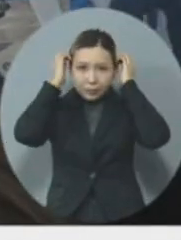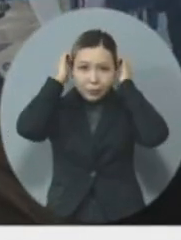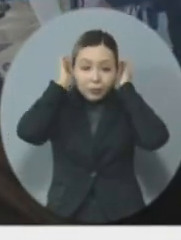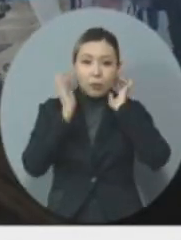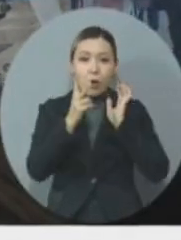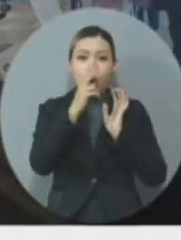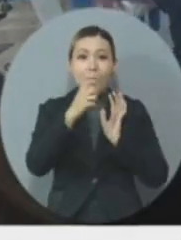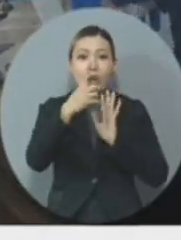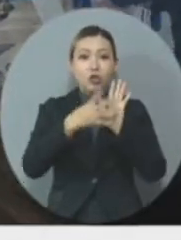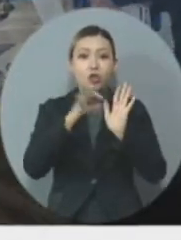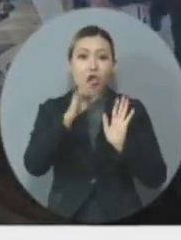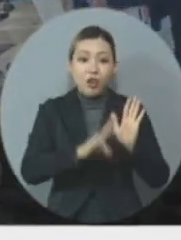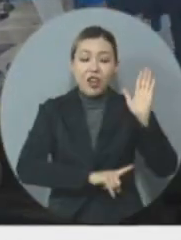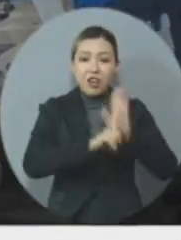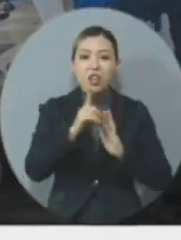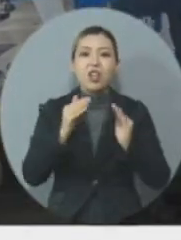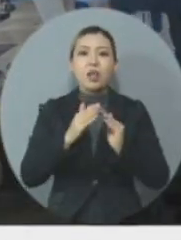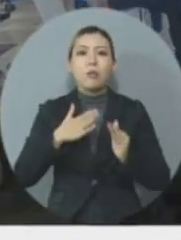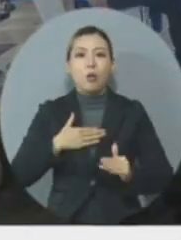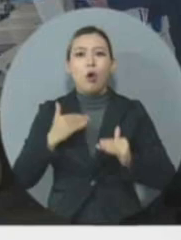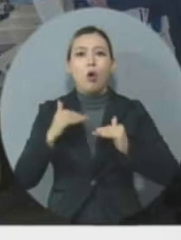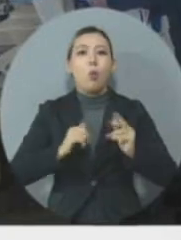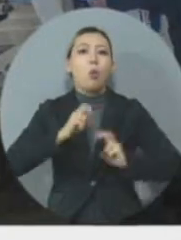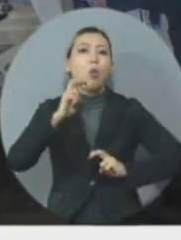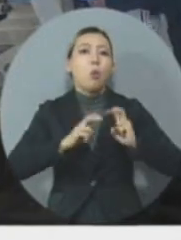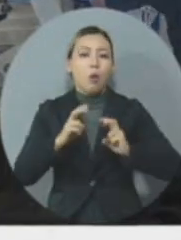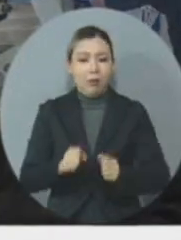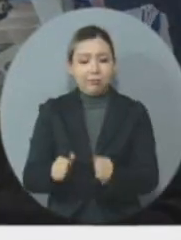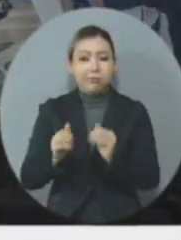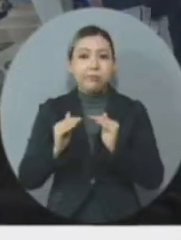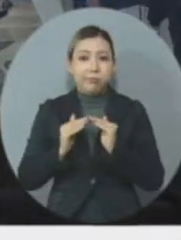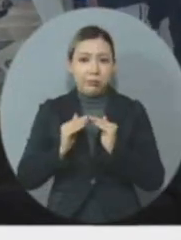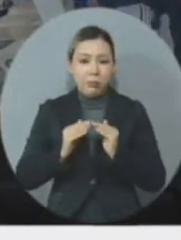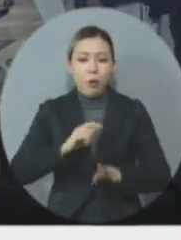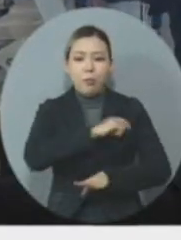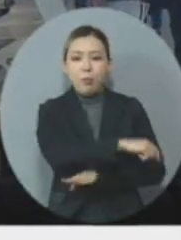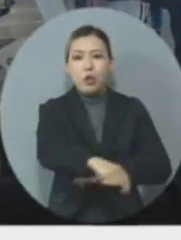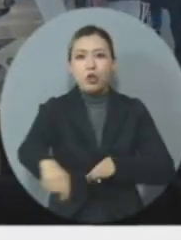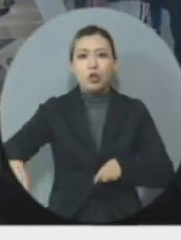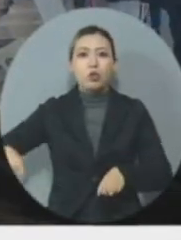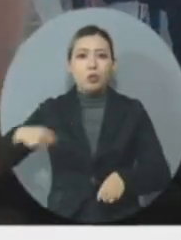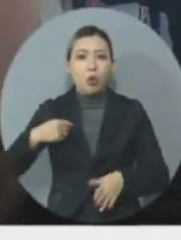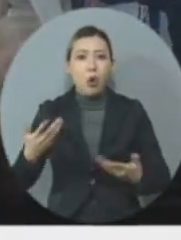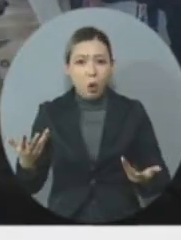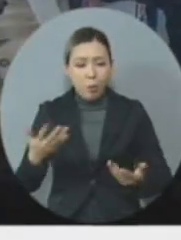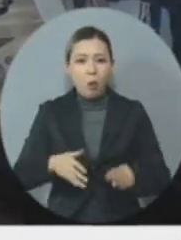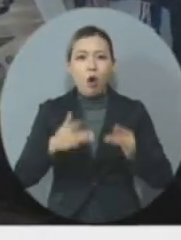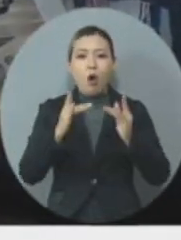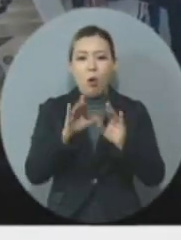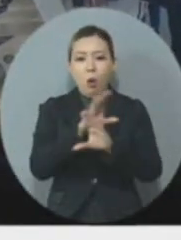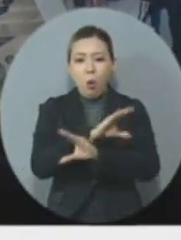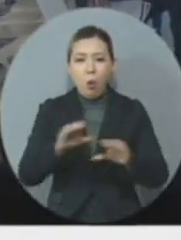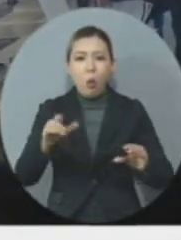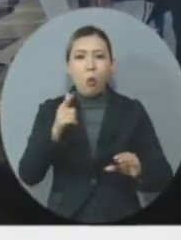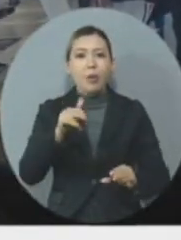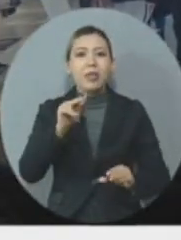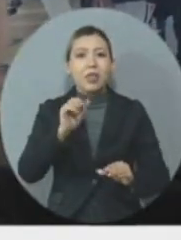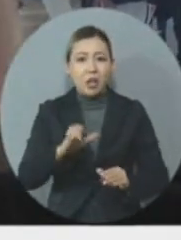оноос гэрээрээ ойдлын үйлдвэр хийж байгаа. Тэгээд мишон гуц гэр ахуй хэрэгсэл бүхдийг ойж